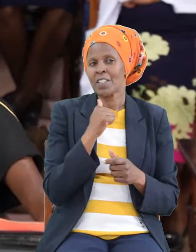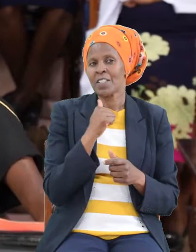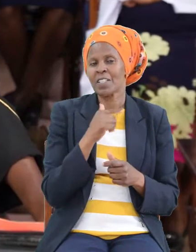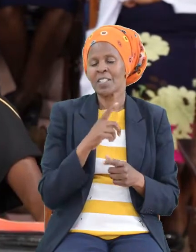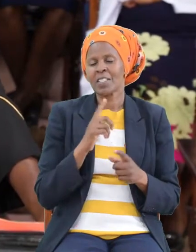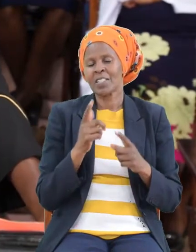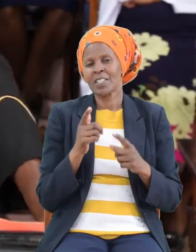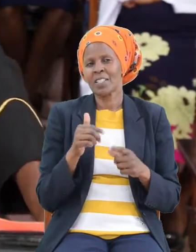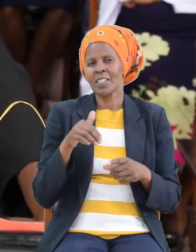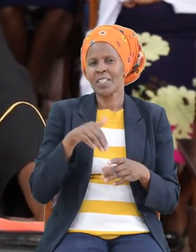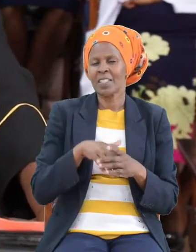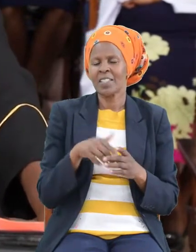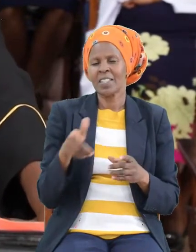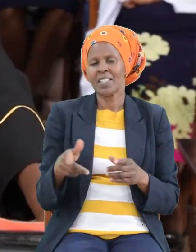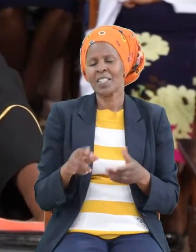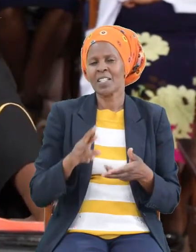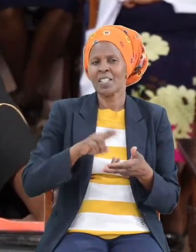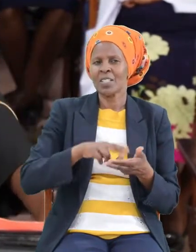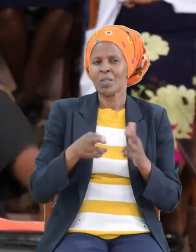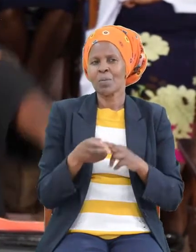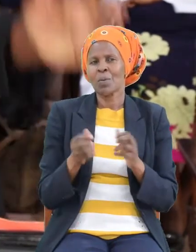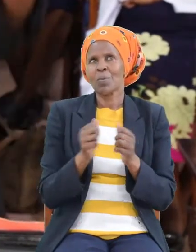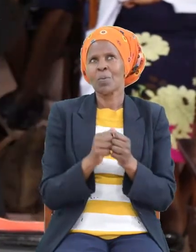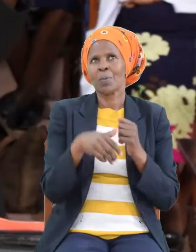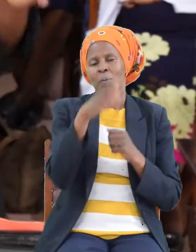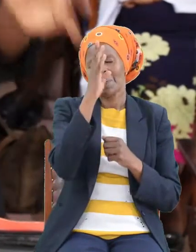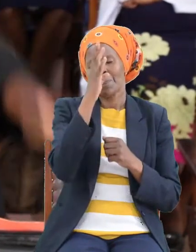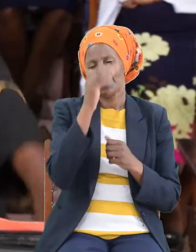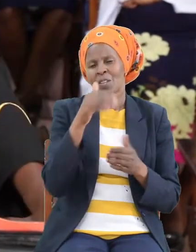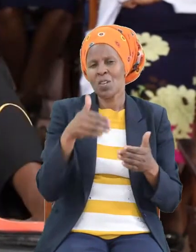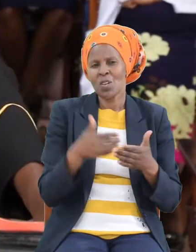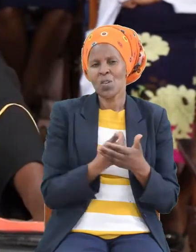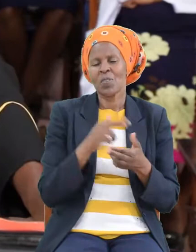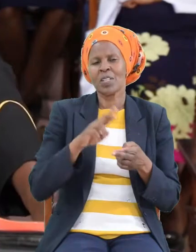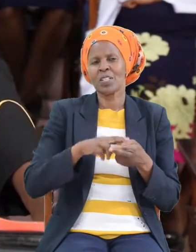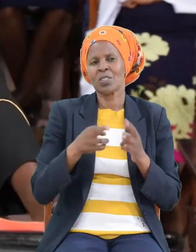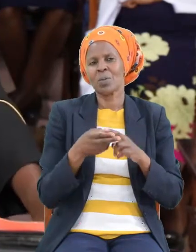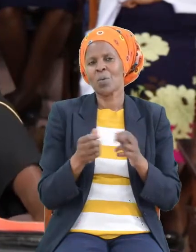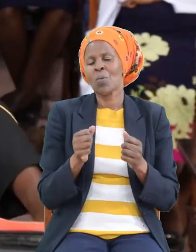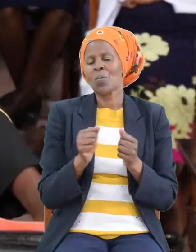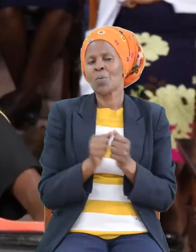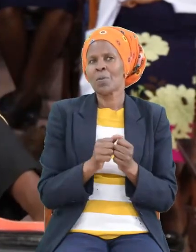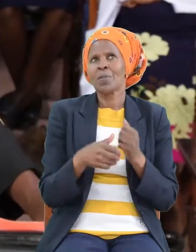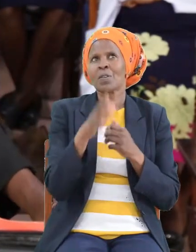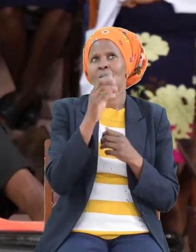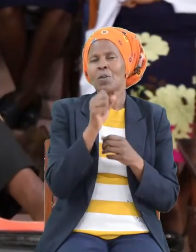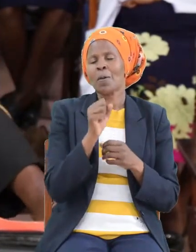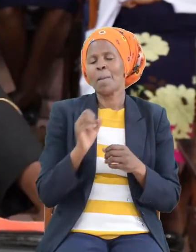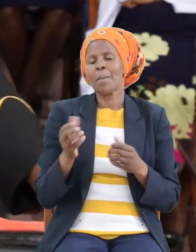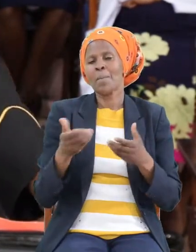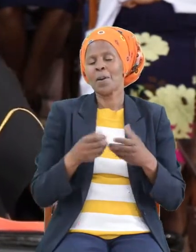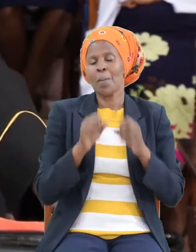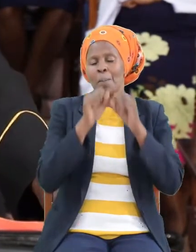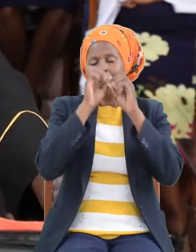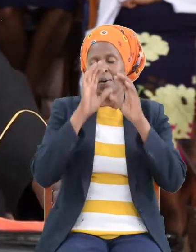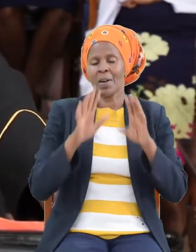inasema katika uhusiano huu wetu na Mungu, uhusiano huu mpya na Mungu utaleta baraka nyingi